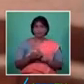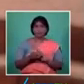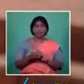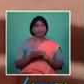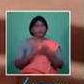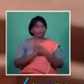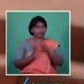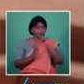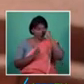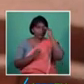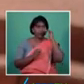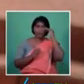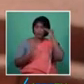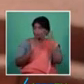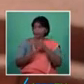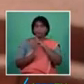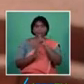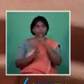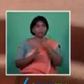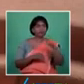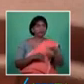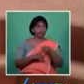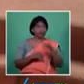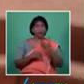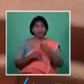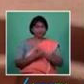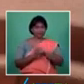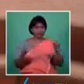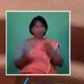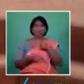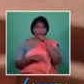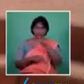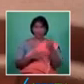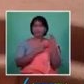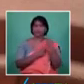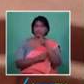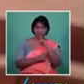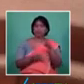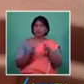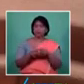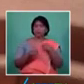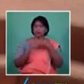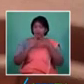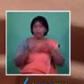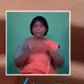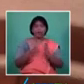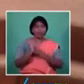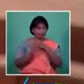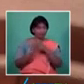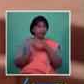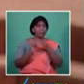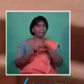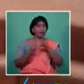ගරු කතානායකතුමනි මේ ප්‍රවෘත්ති මගින් කියවන මගේ ඉඩම මාගේ නොවන බව මම වගකීමෙන් ප්‍රකාශ කරමි එමෙන්ම මා පදිංචි අම්බලන්තර ප්‍රාදේශීය